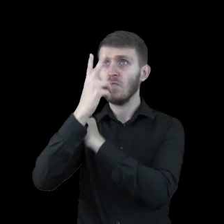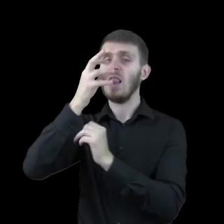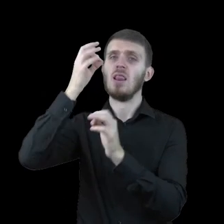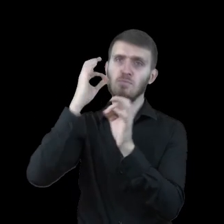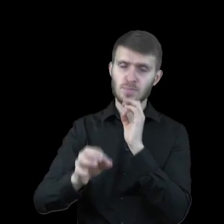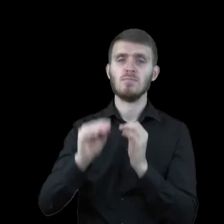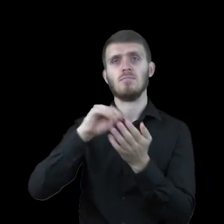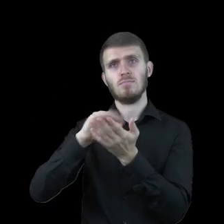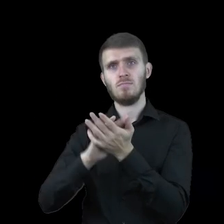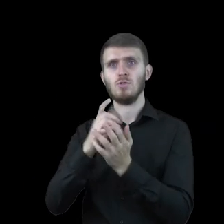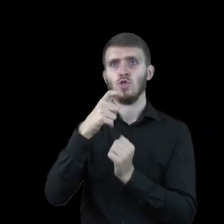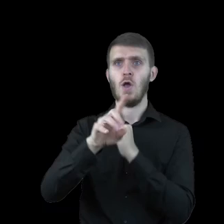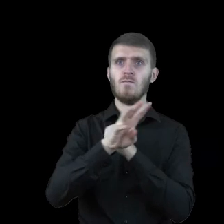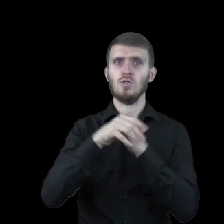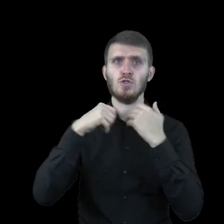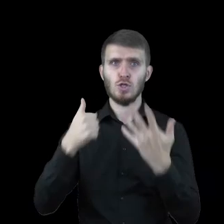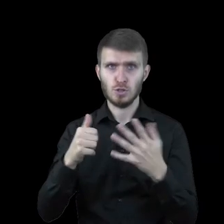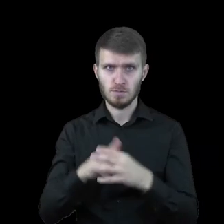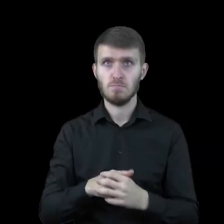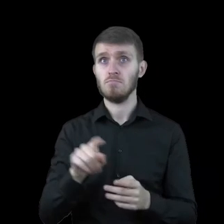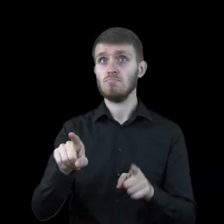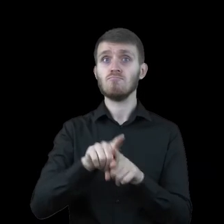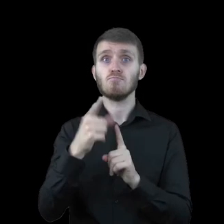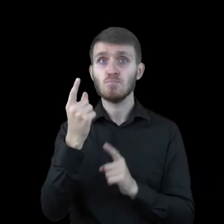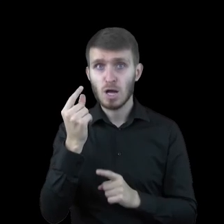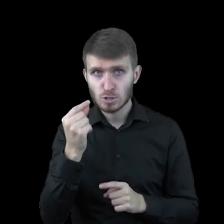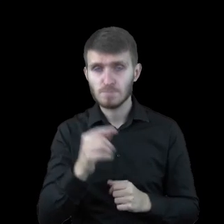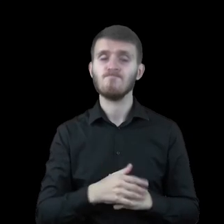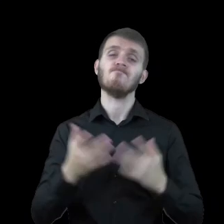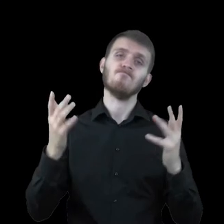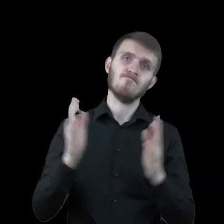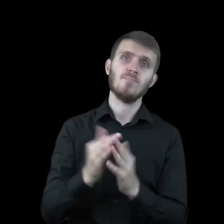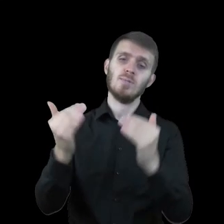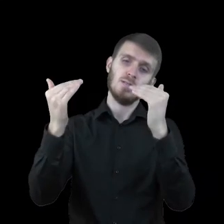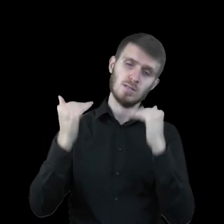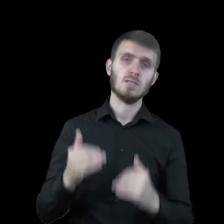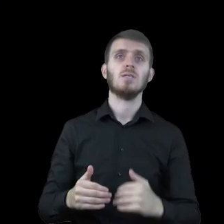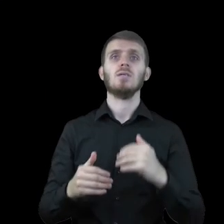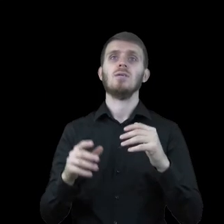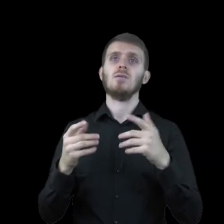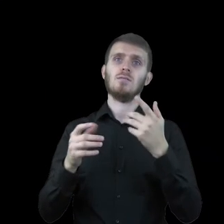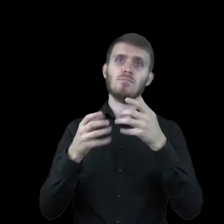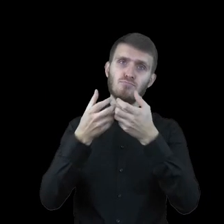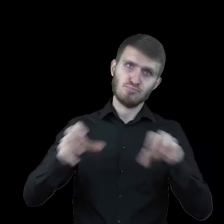razy 196 da nam tutaj